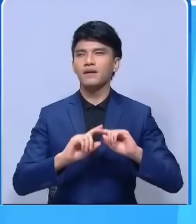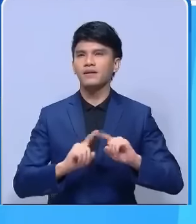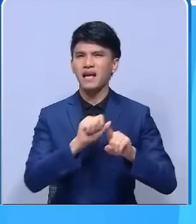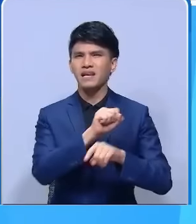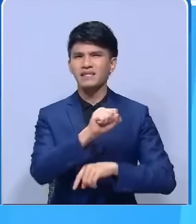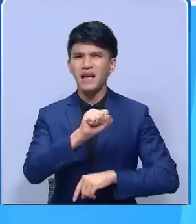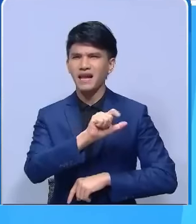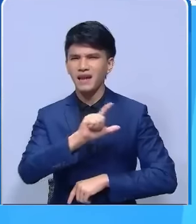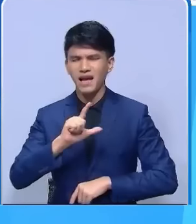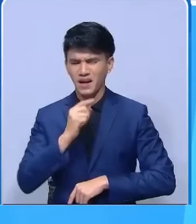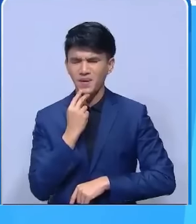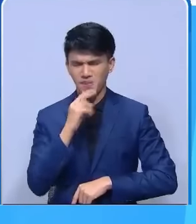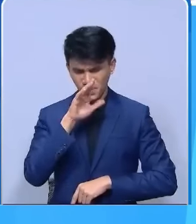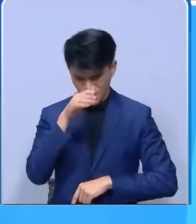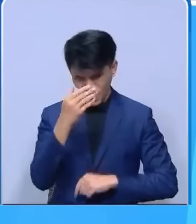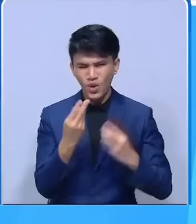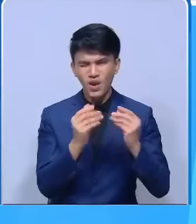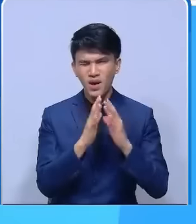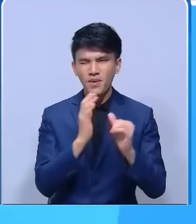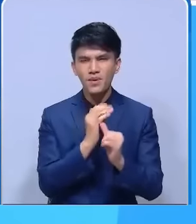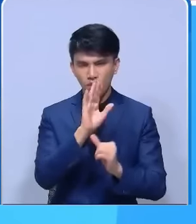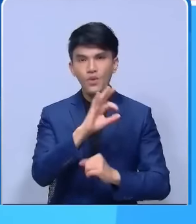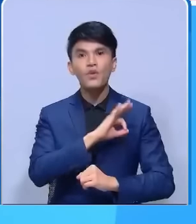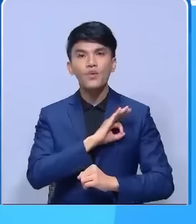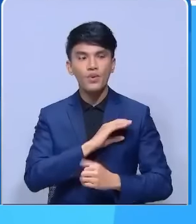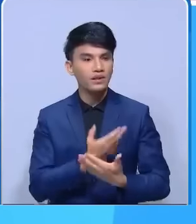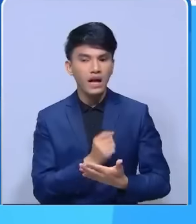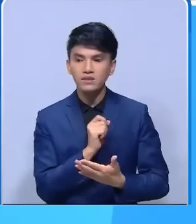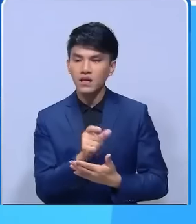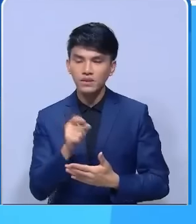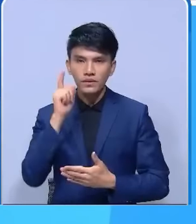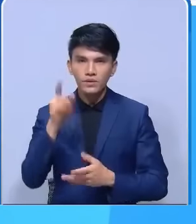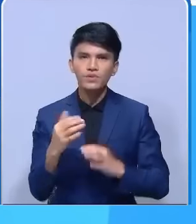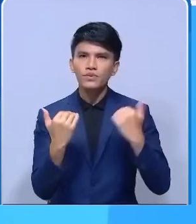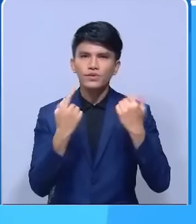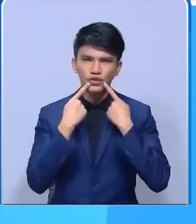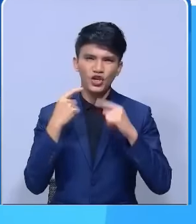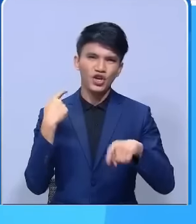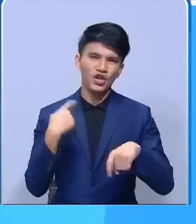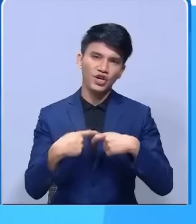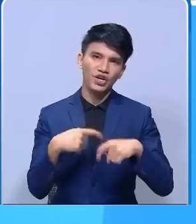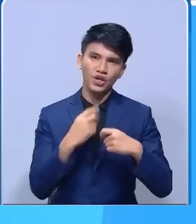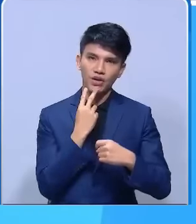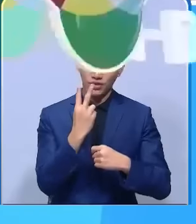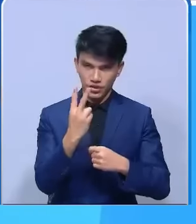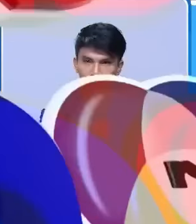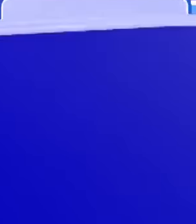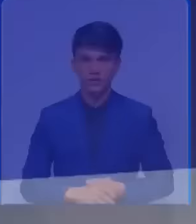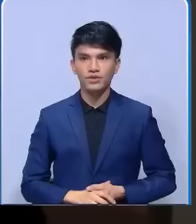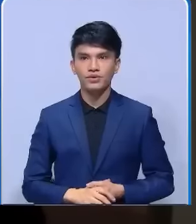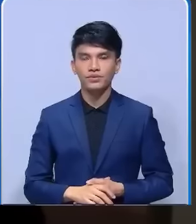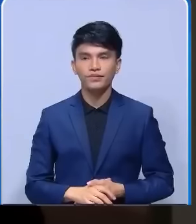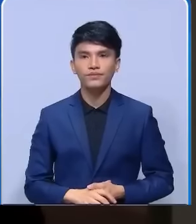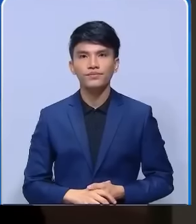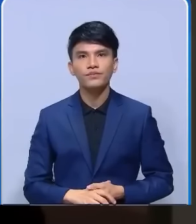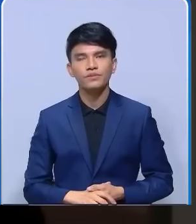ล้านหรือเปล่าอันนี้ก็ต้องอยู่ที่ตัวเลขสูงสุดที่สมาชิกจ่ายจริงซึ่งเรื่องนี้ก็คงตอบได้ยากลองฟังเสียงกันหน่อยค่ะ